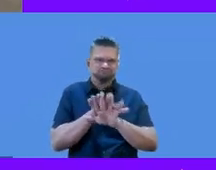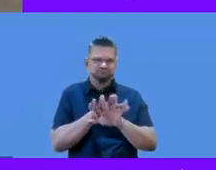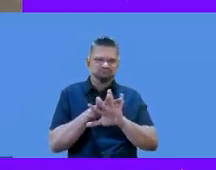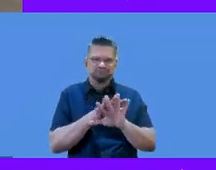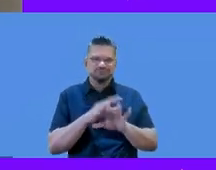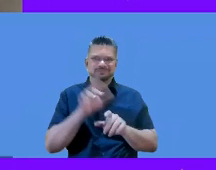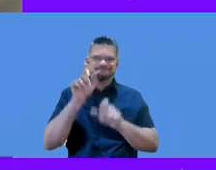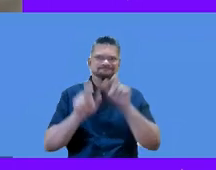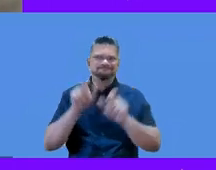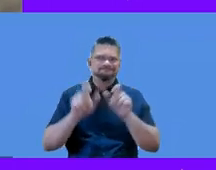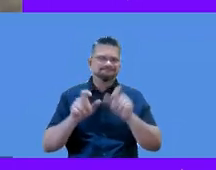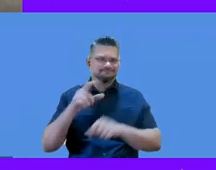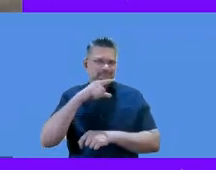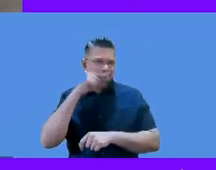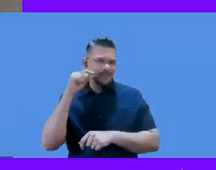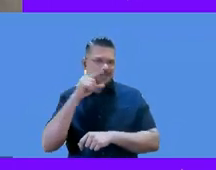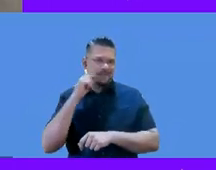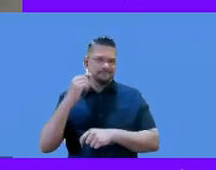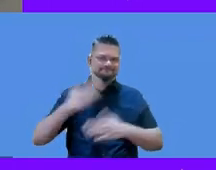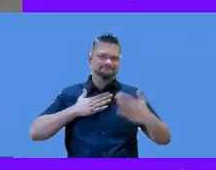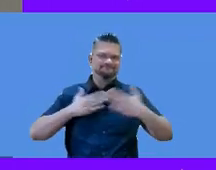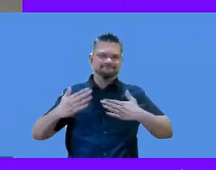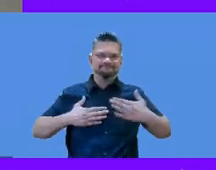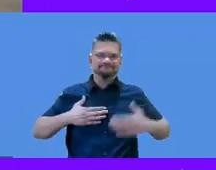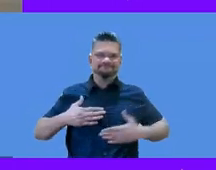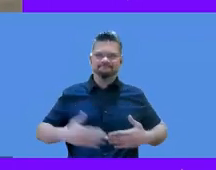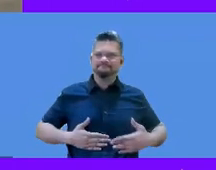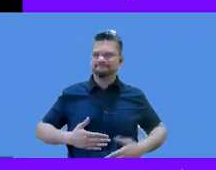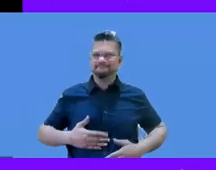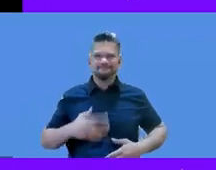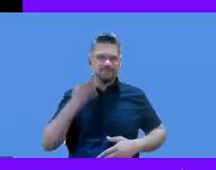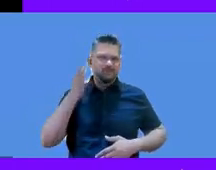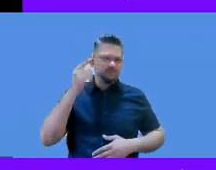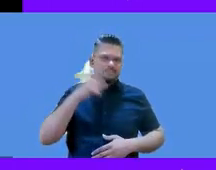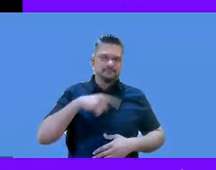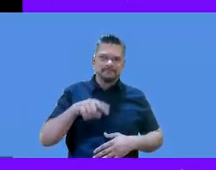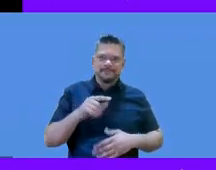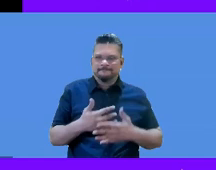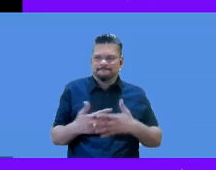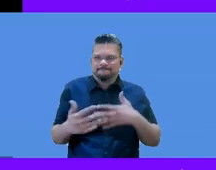vitu ambavyo nisivyopenda katika usafiri.